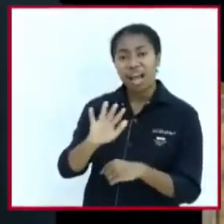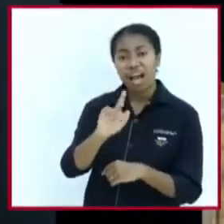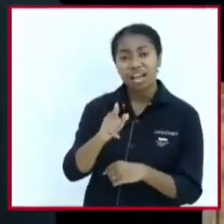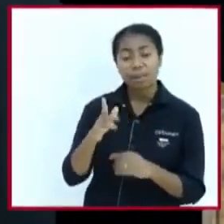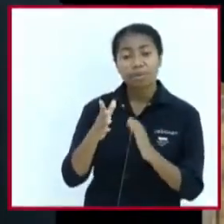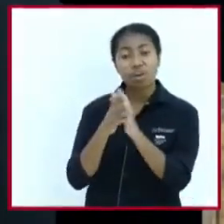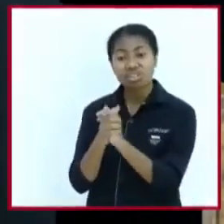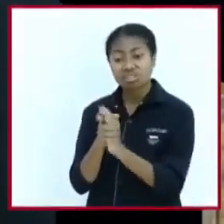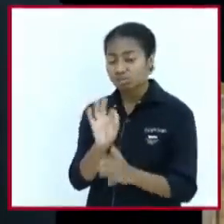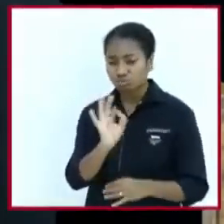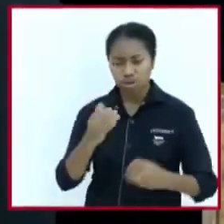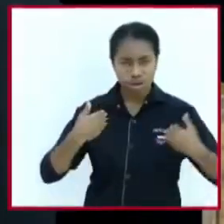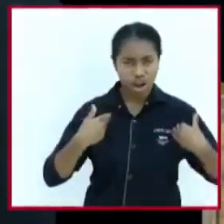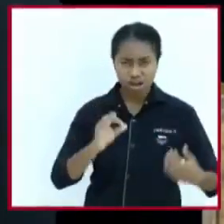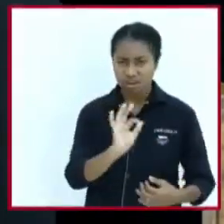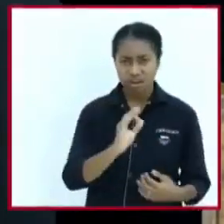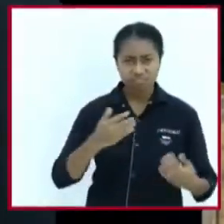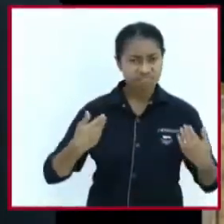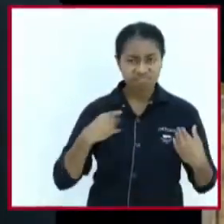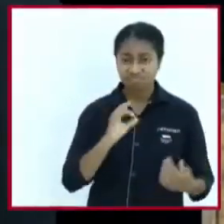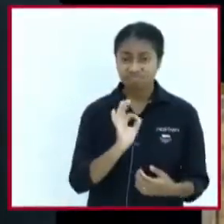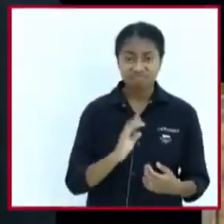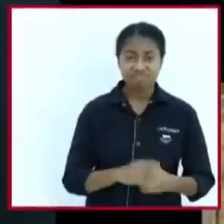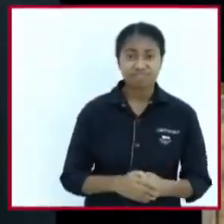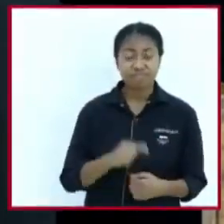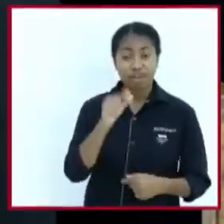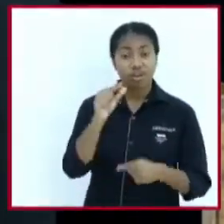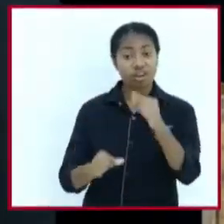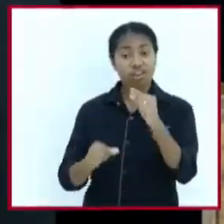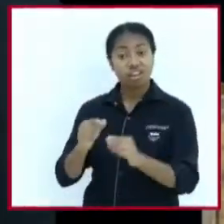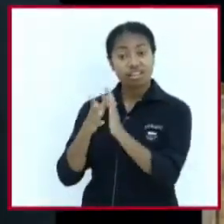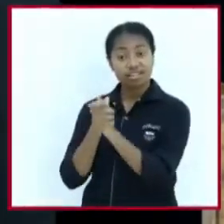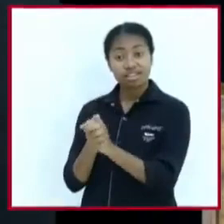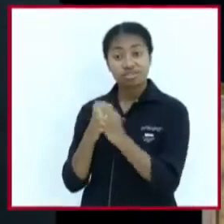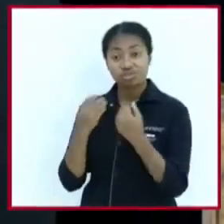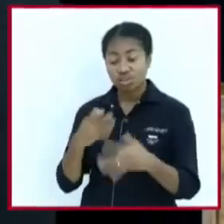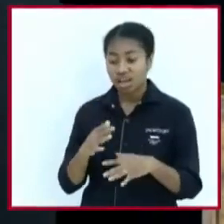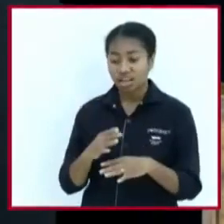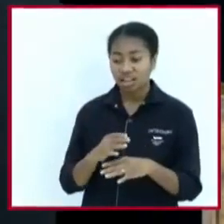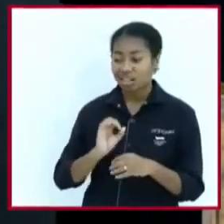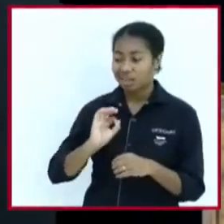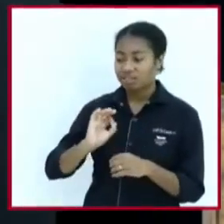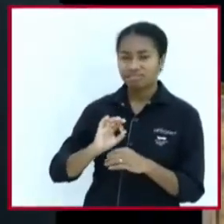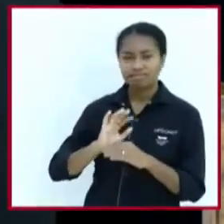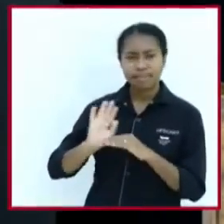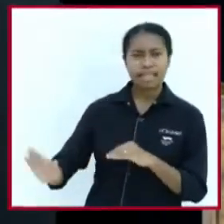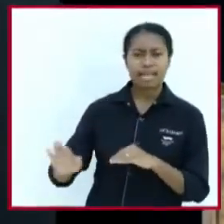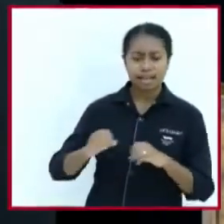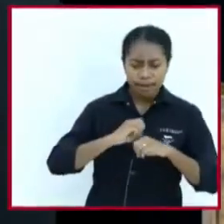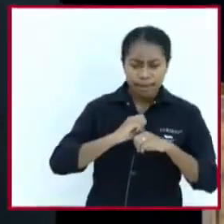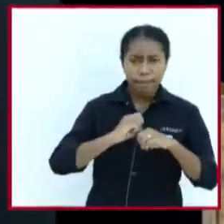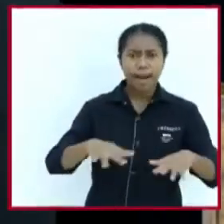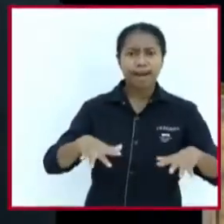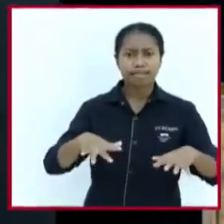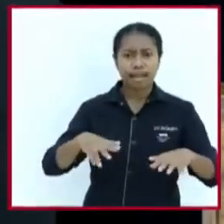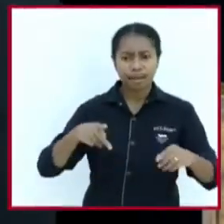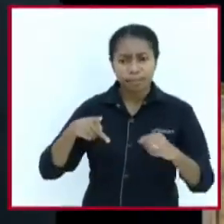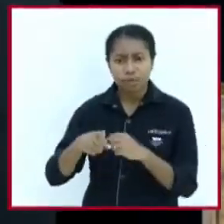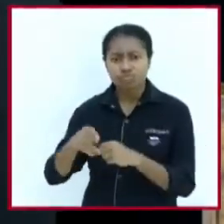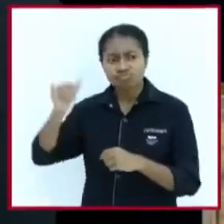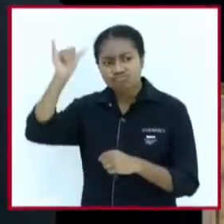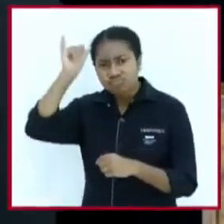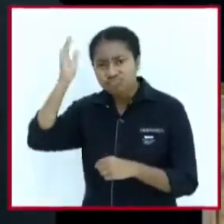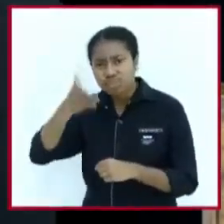itu realita orang Kristen sudah tinggalkan praktek potong kambing domba 2000 tahun